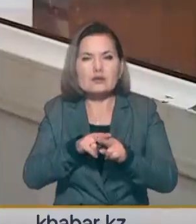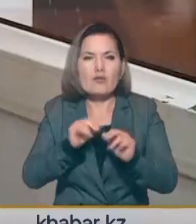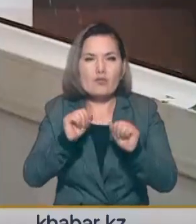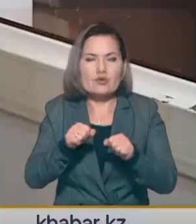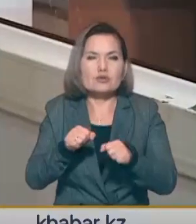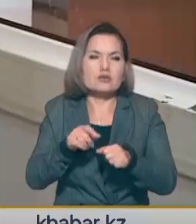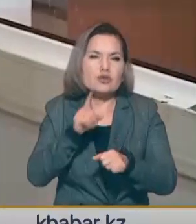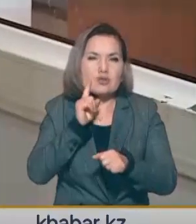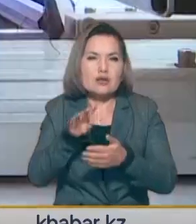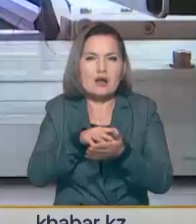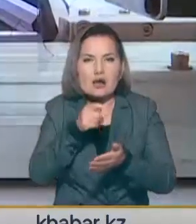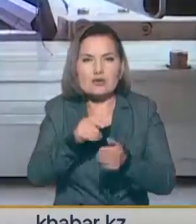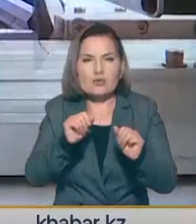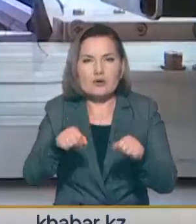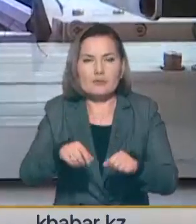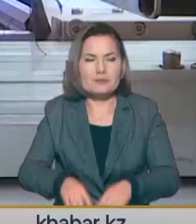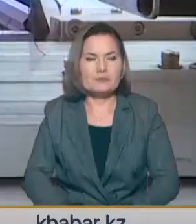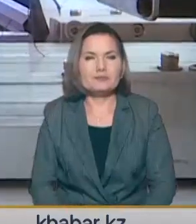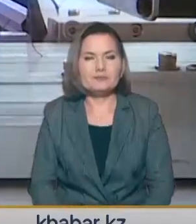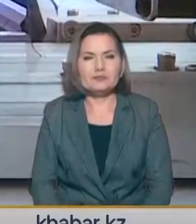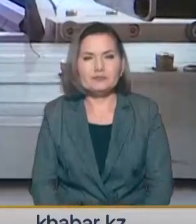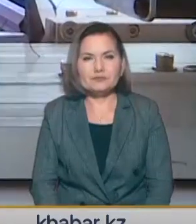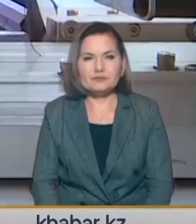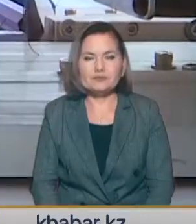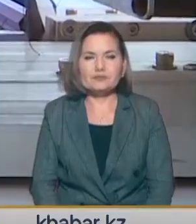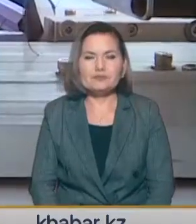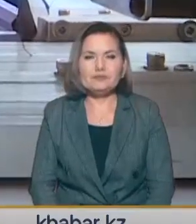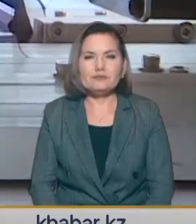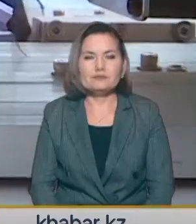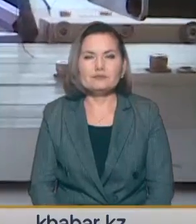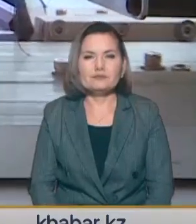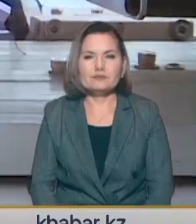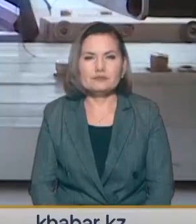қала аудандарда да қарастырылған. Руслан Нұрланұлы, Сайлау Игіліков, Зарина Зұлпықар, Қарағанды, хабар.